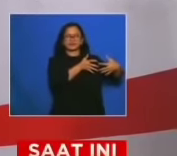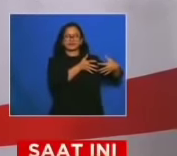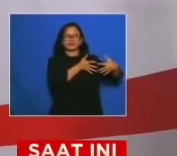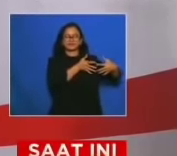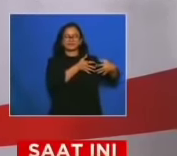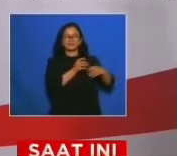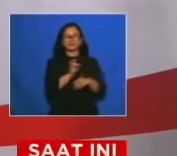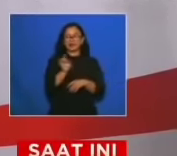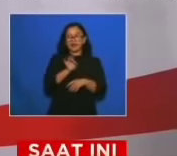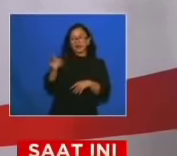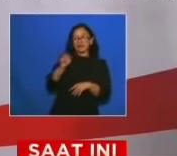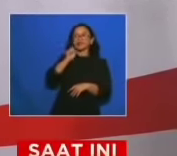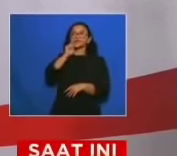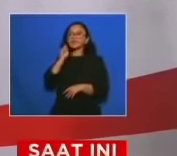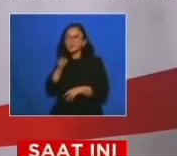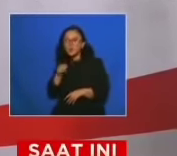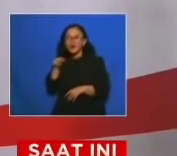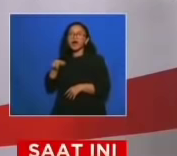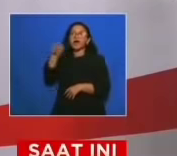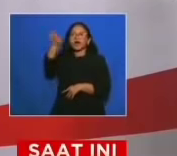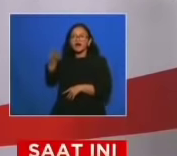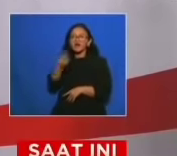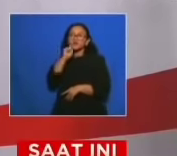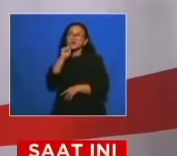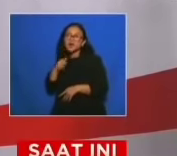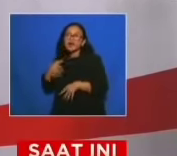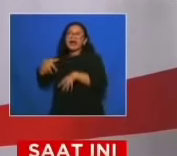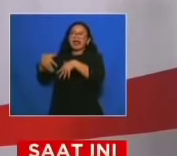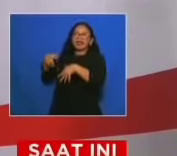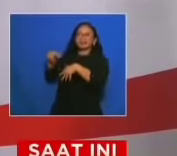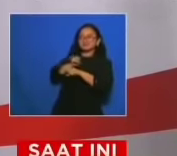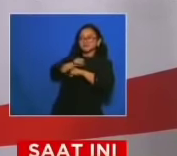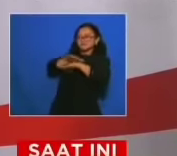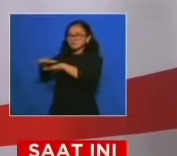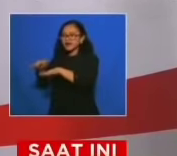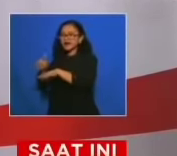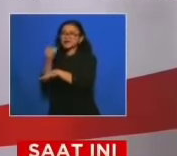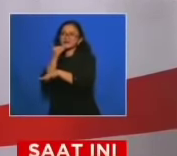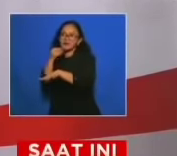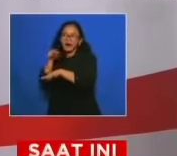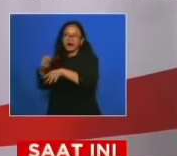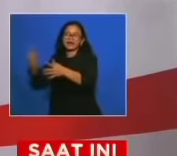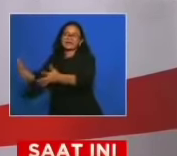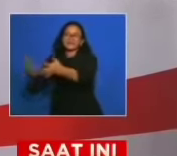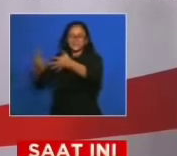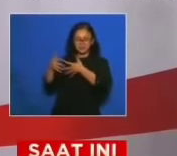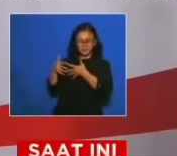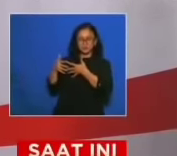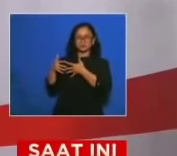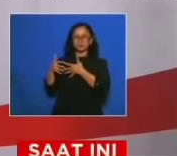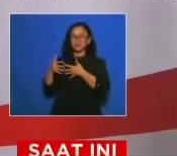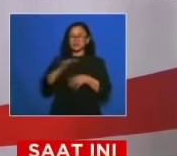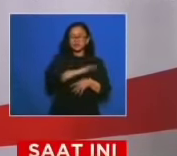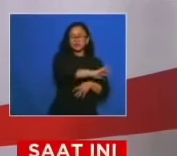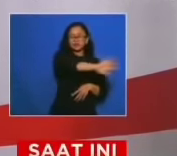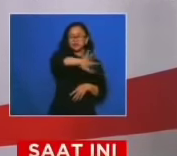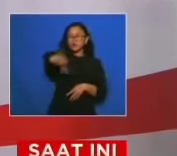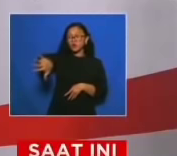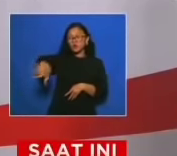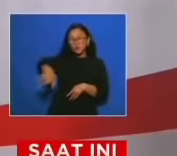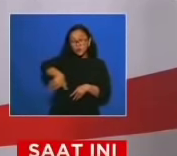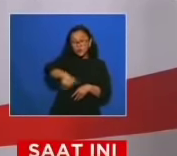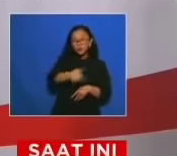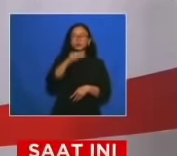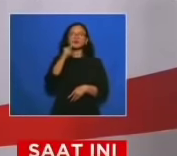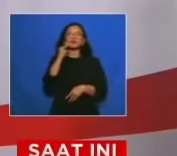melindungi orang-orang tua kita yang rentan terhadap penyakit ini, dan melindungi seluruhnya